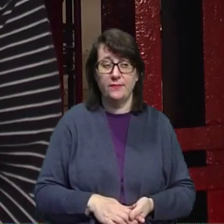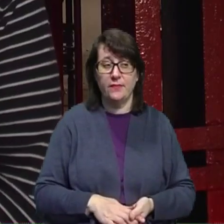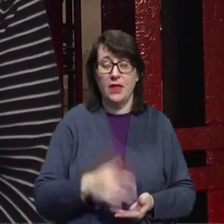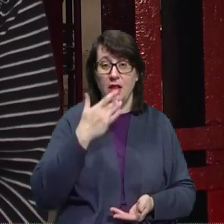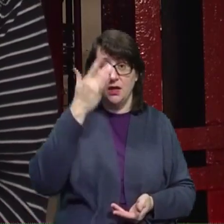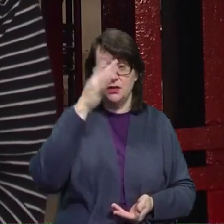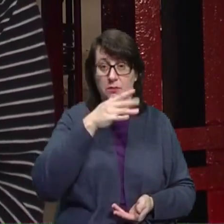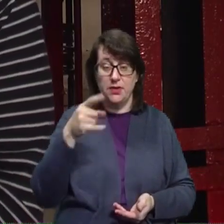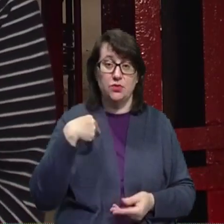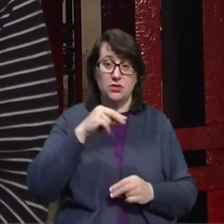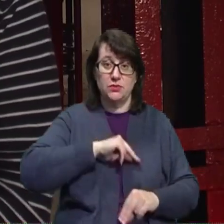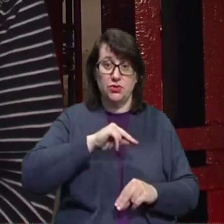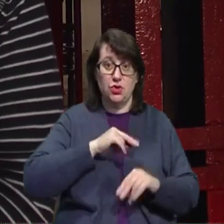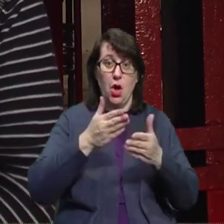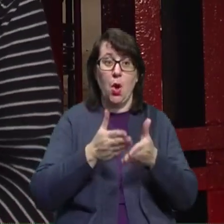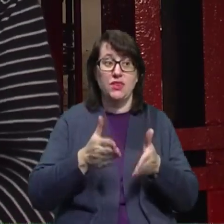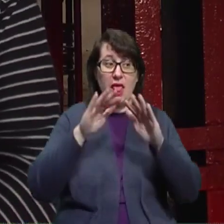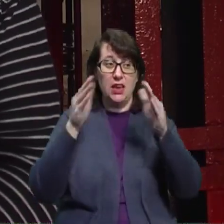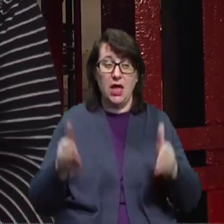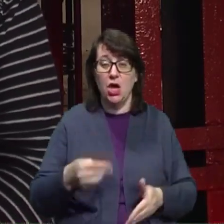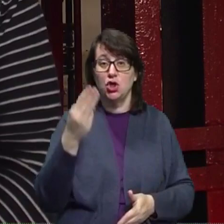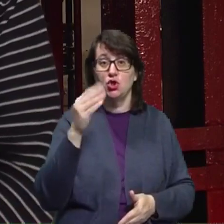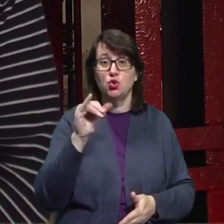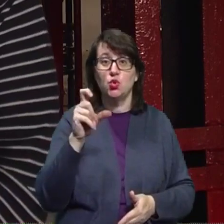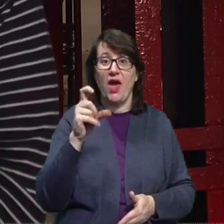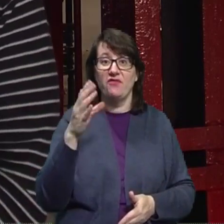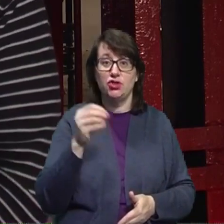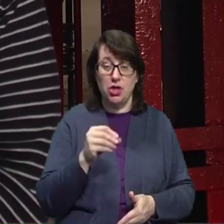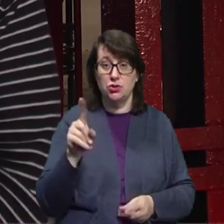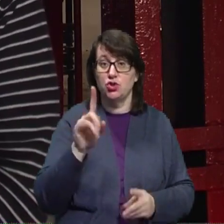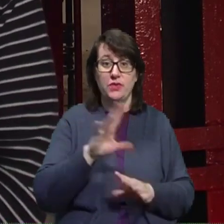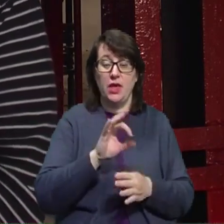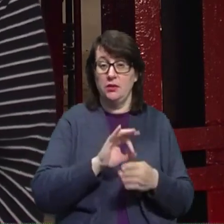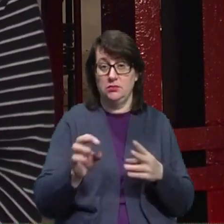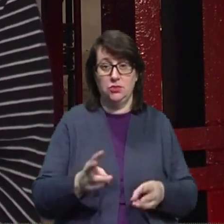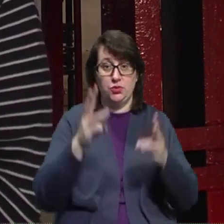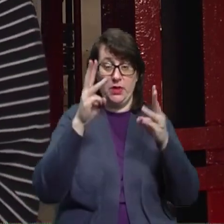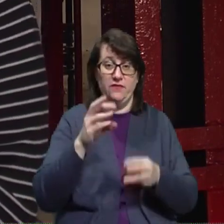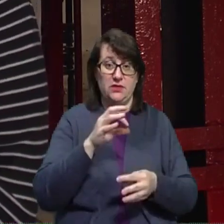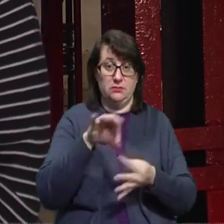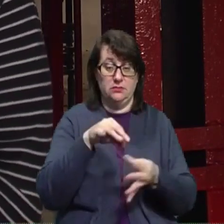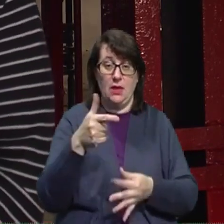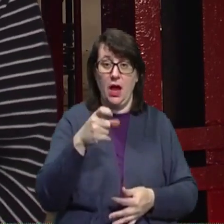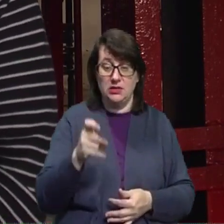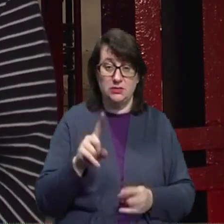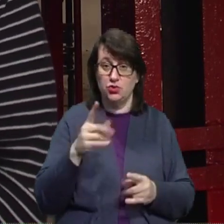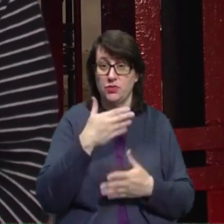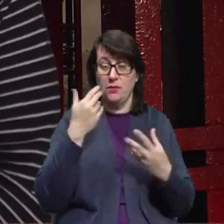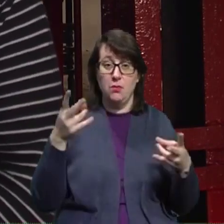нас працює котельня на Шухевича, для того, щоб не розпалювати, не витрачати газ, так як немає потреби.